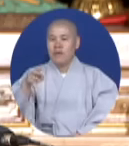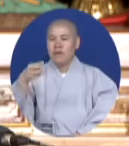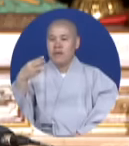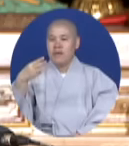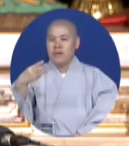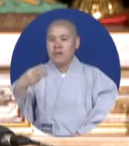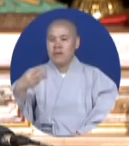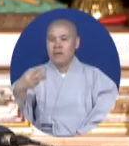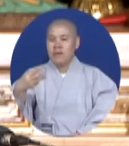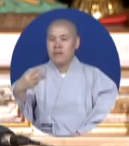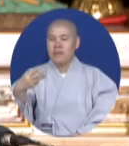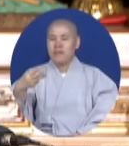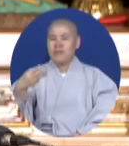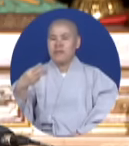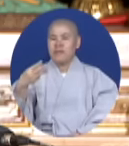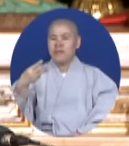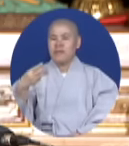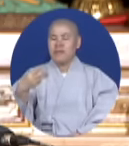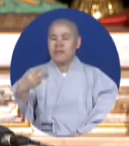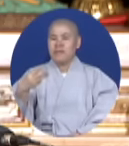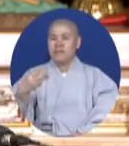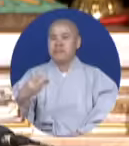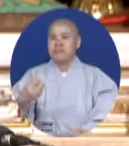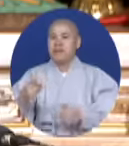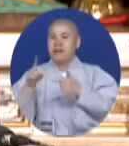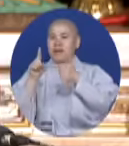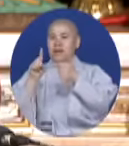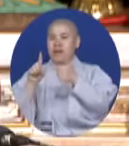인연고 법멸이로다.